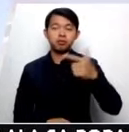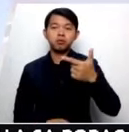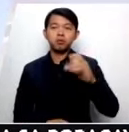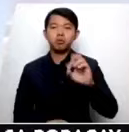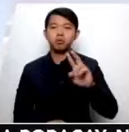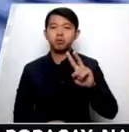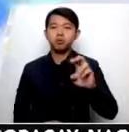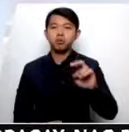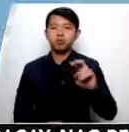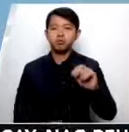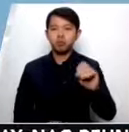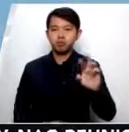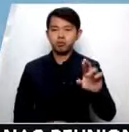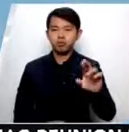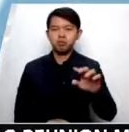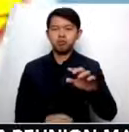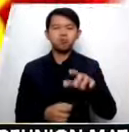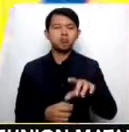Oscar